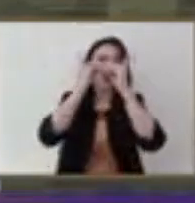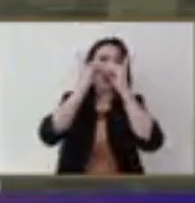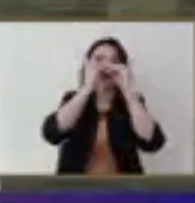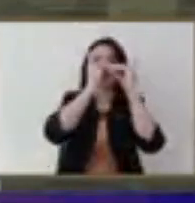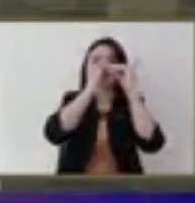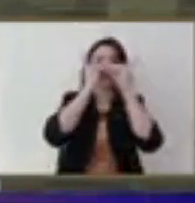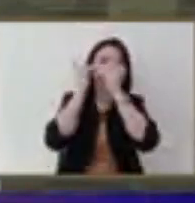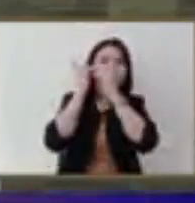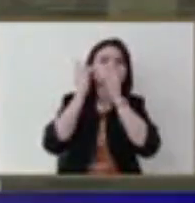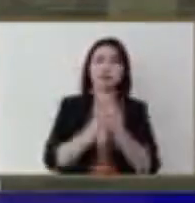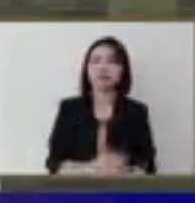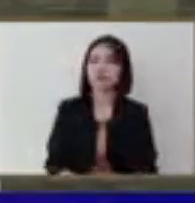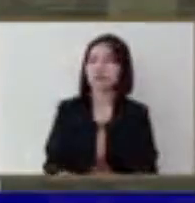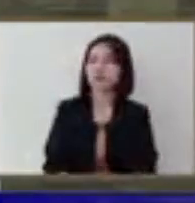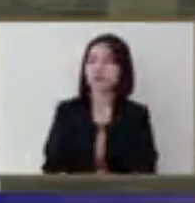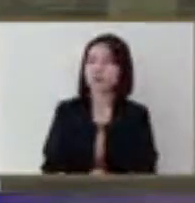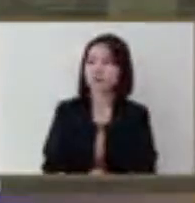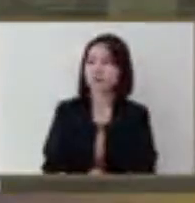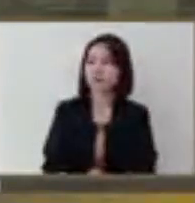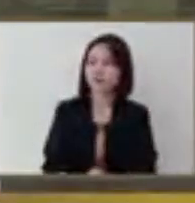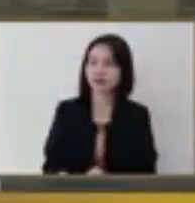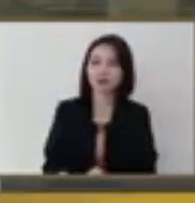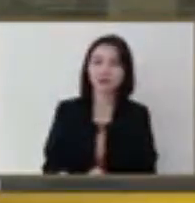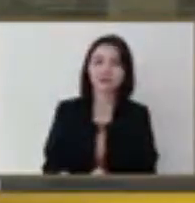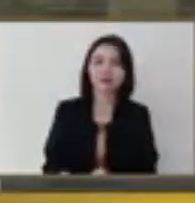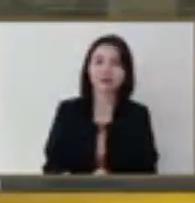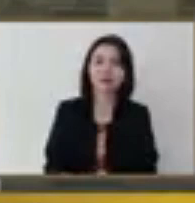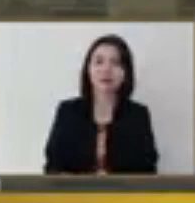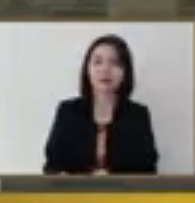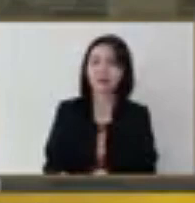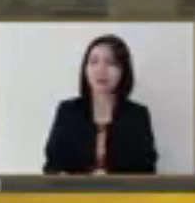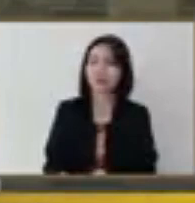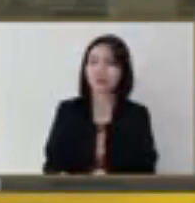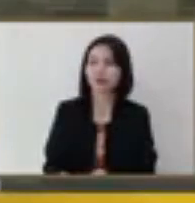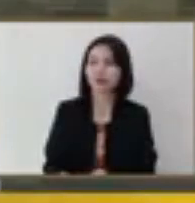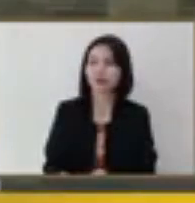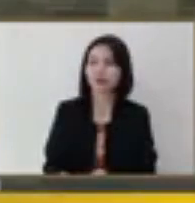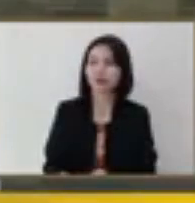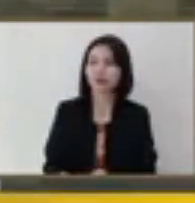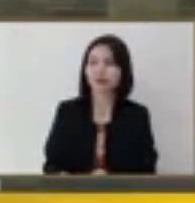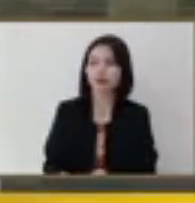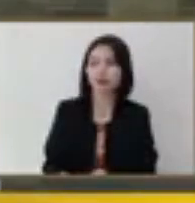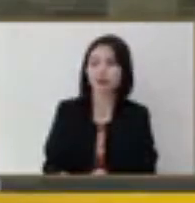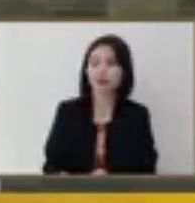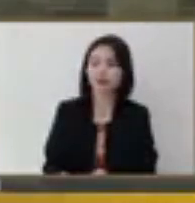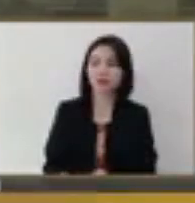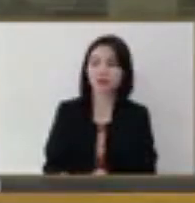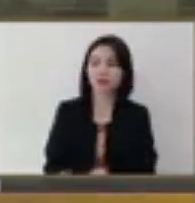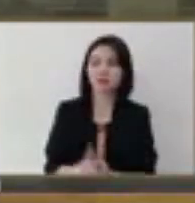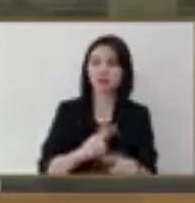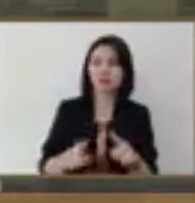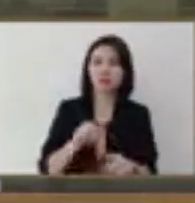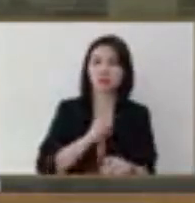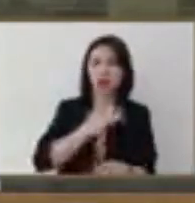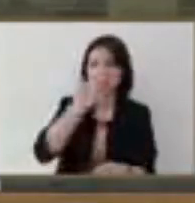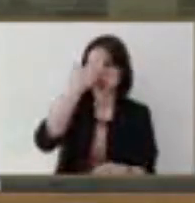which I do not believe. Kasi, alam ko, siguro nag-detail siya ng drugs, pero he's